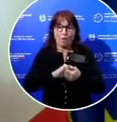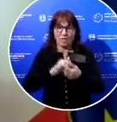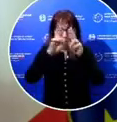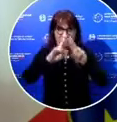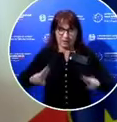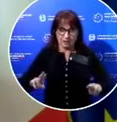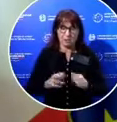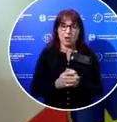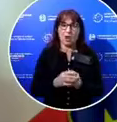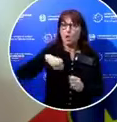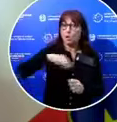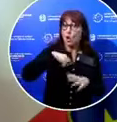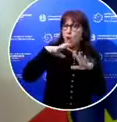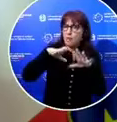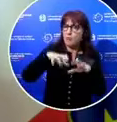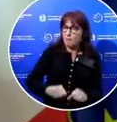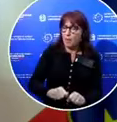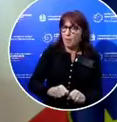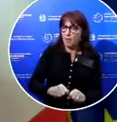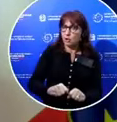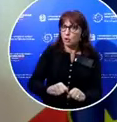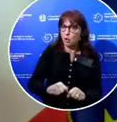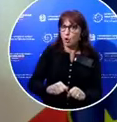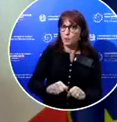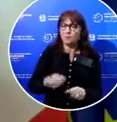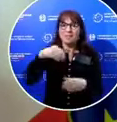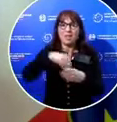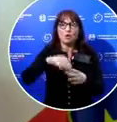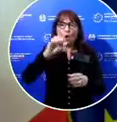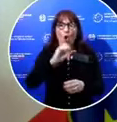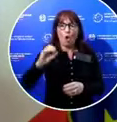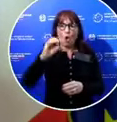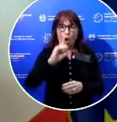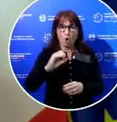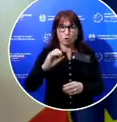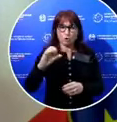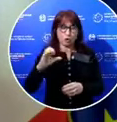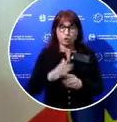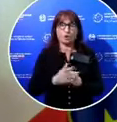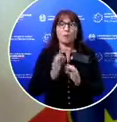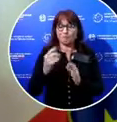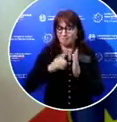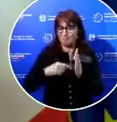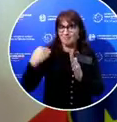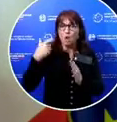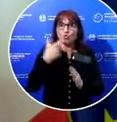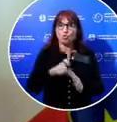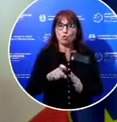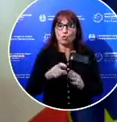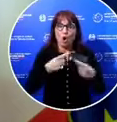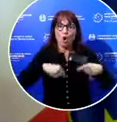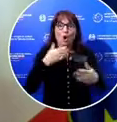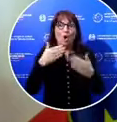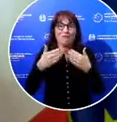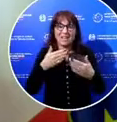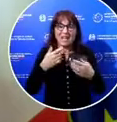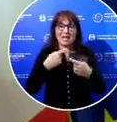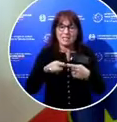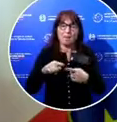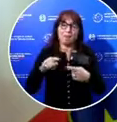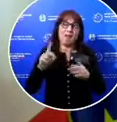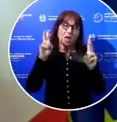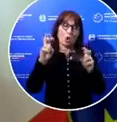nostro impegno è profilato anche nell'ambito dell'OSCE, dove a giugno si è svolta una conferenza annuale sulla lotta al traffico illecito